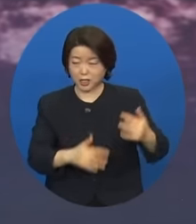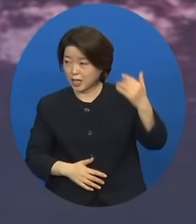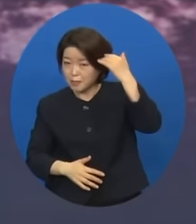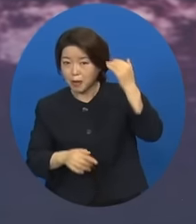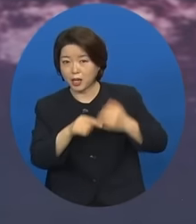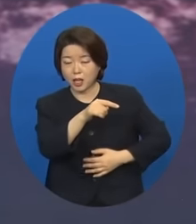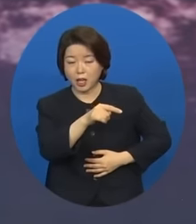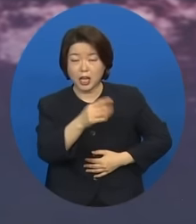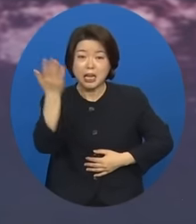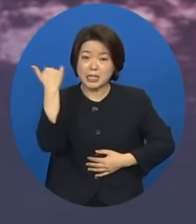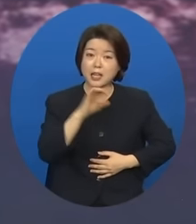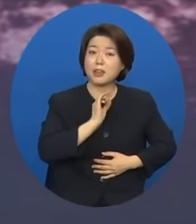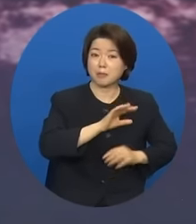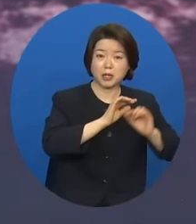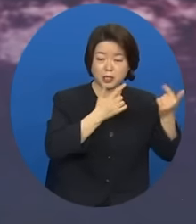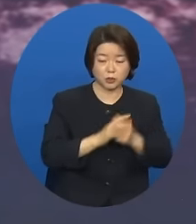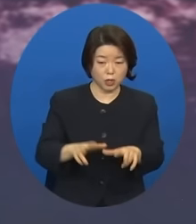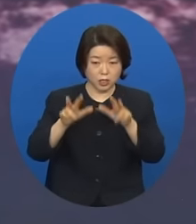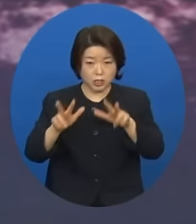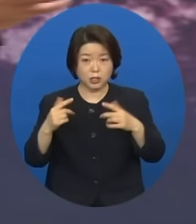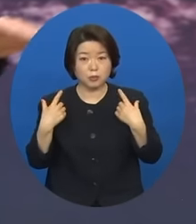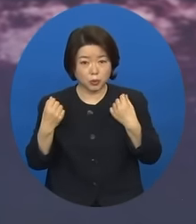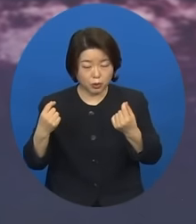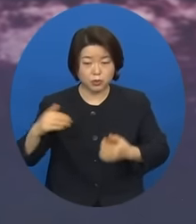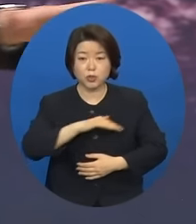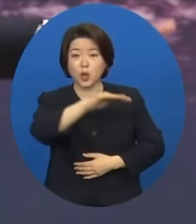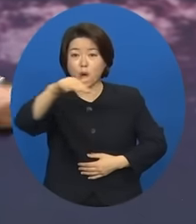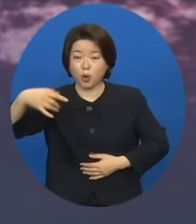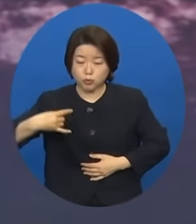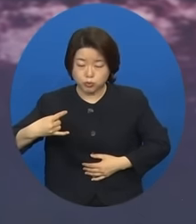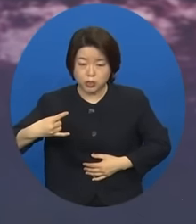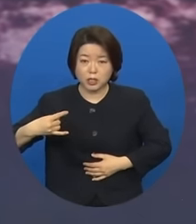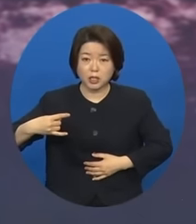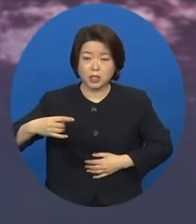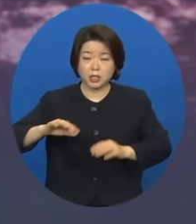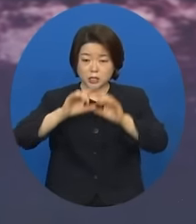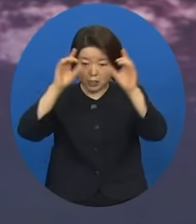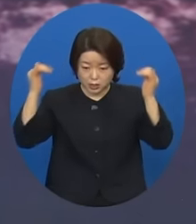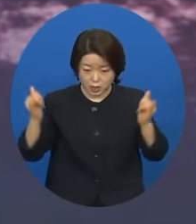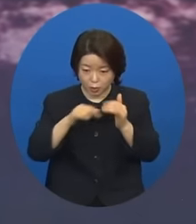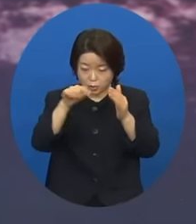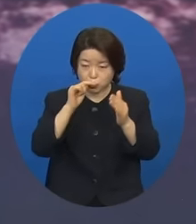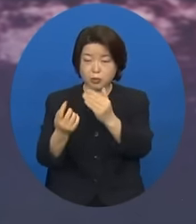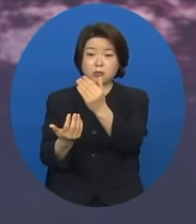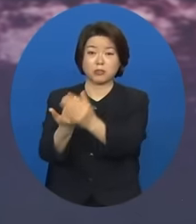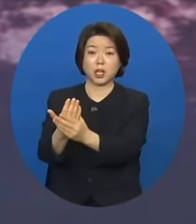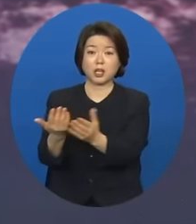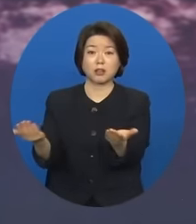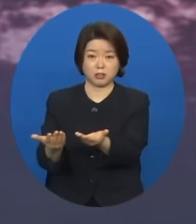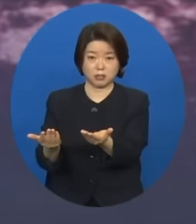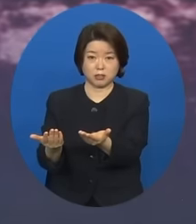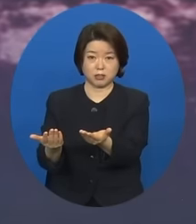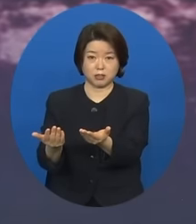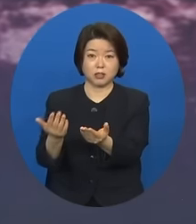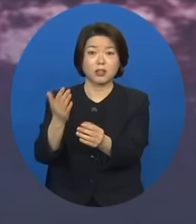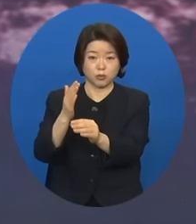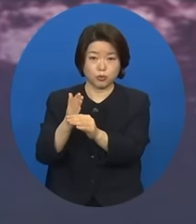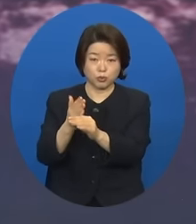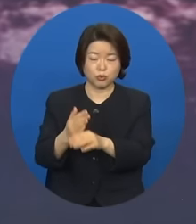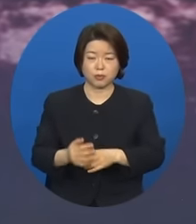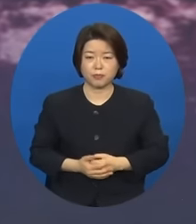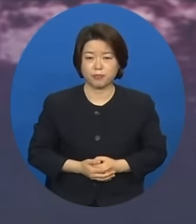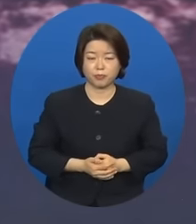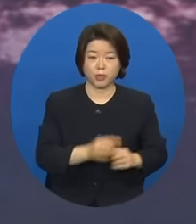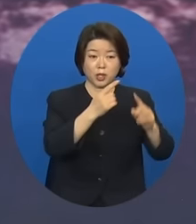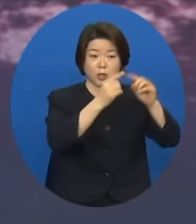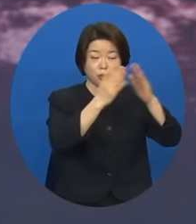그때만이 아니고요 지금도 지금 우리에게 벌어지는 일이라는 겁니다 지금도 벌어졌고 벌어지고 있고요 교회